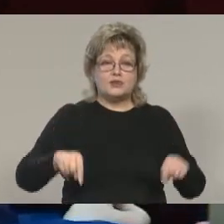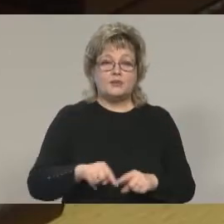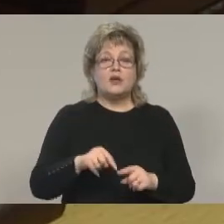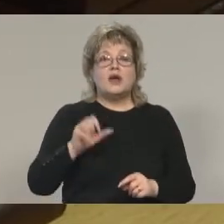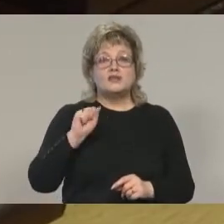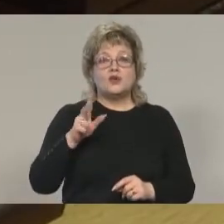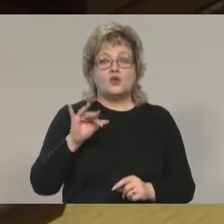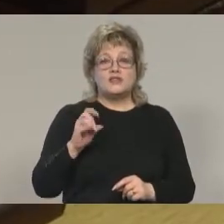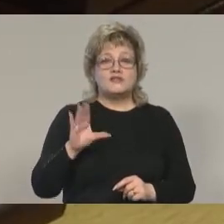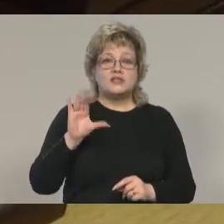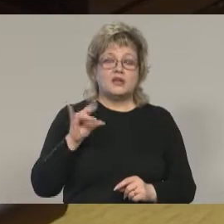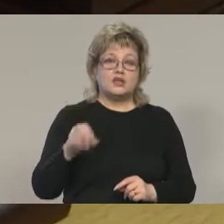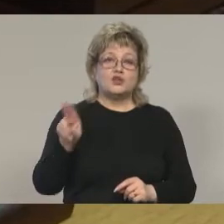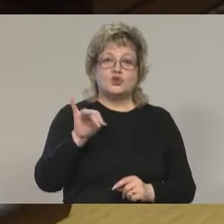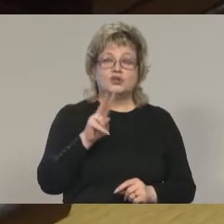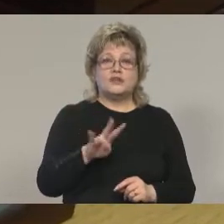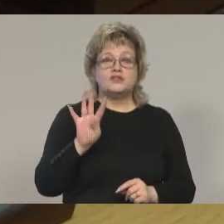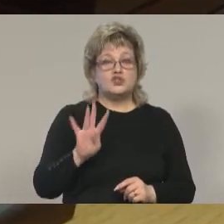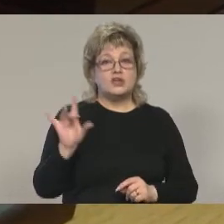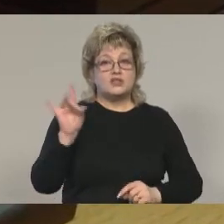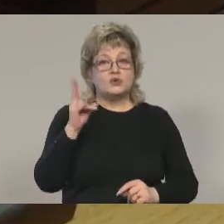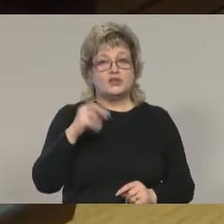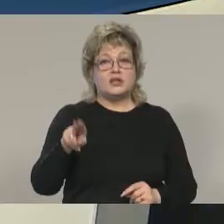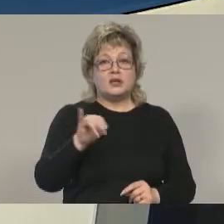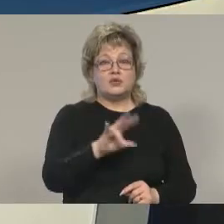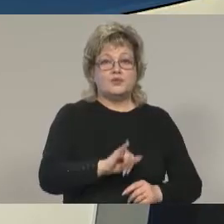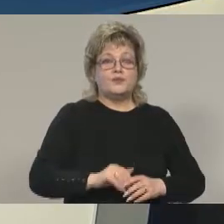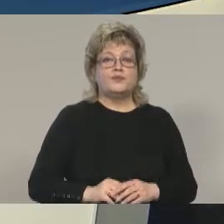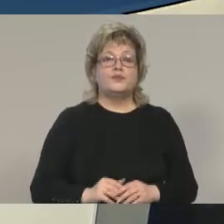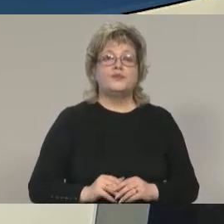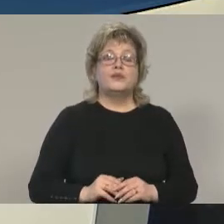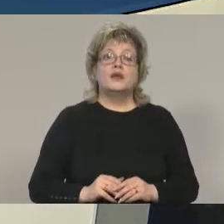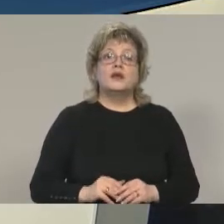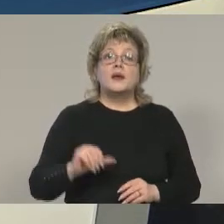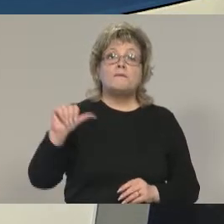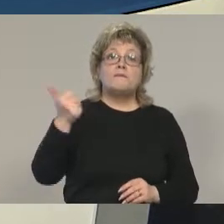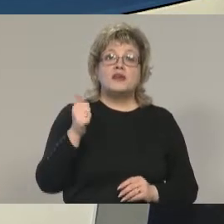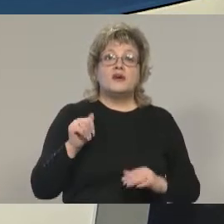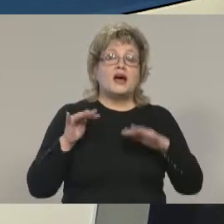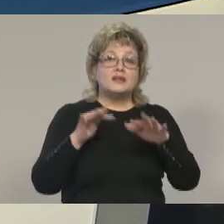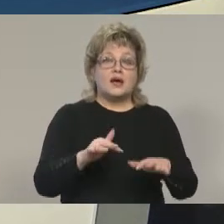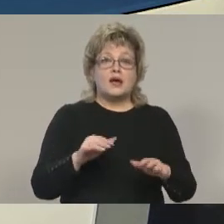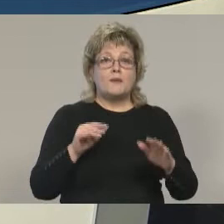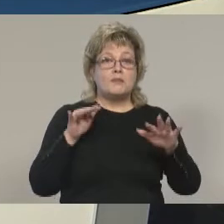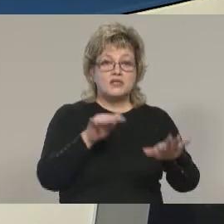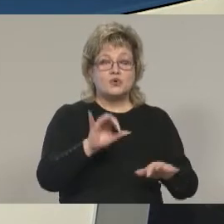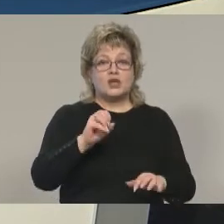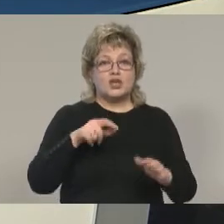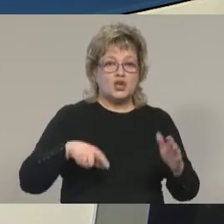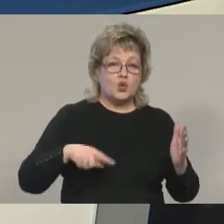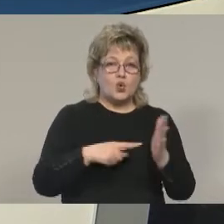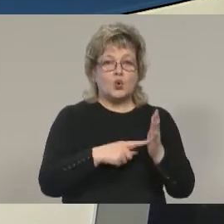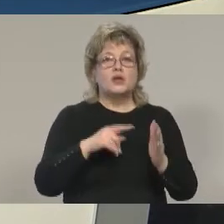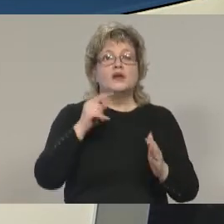Анастасия Кованцева, Юрий Санкин, Дон-24, Ростов-на-Дону. Первая атака – бросок и гол. Так